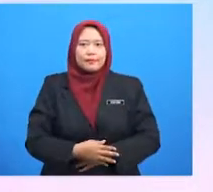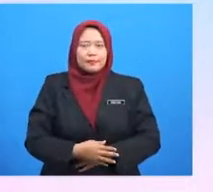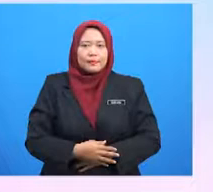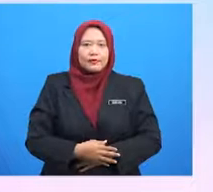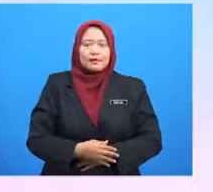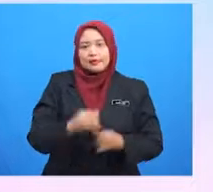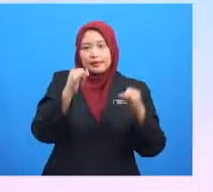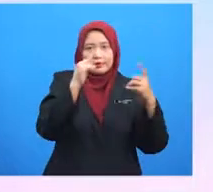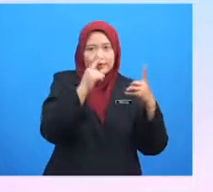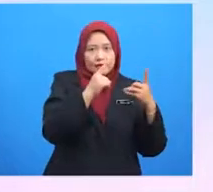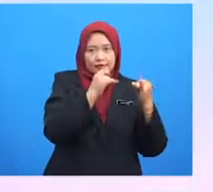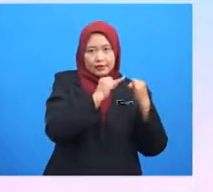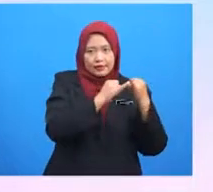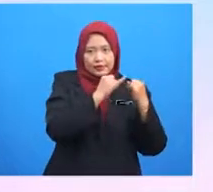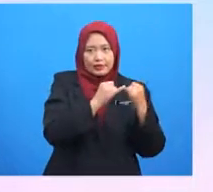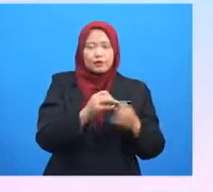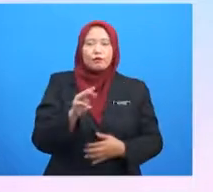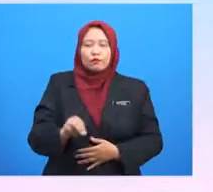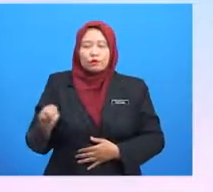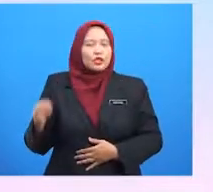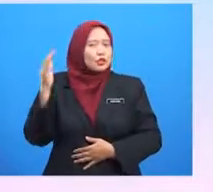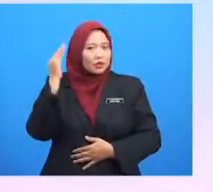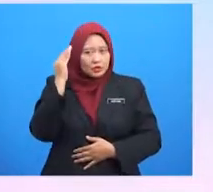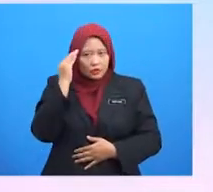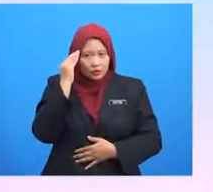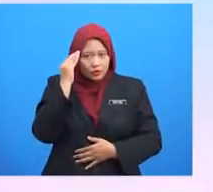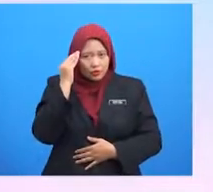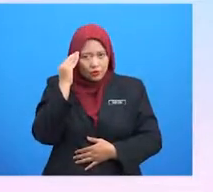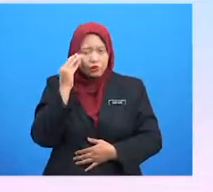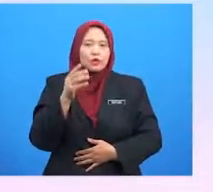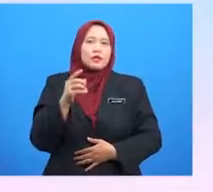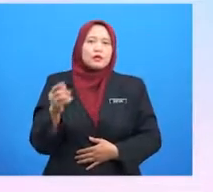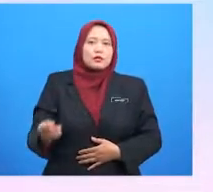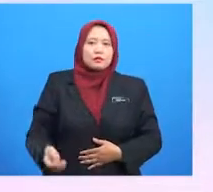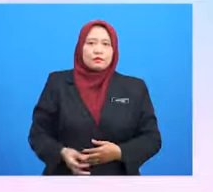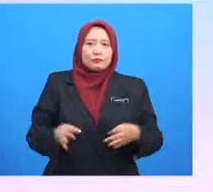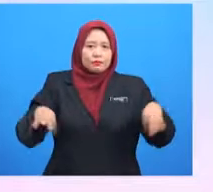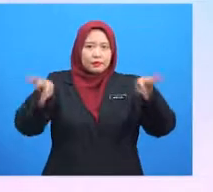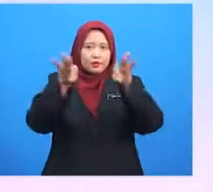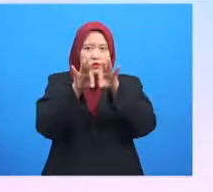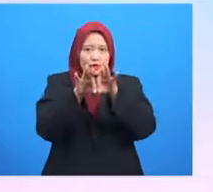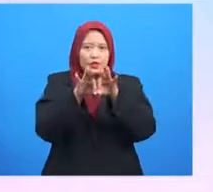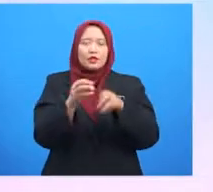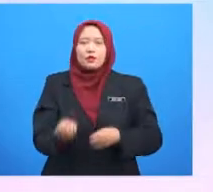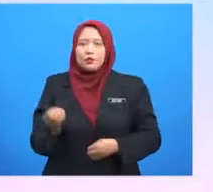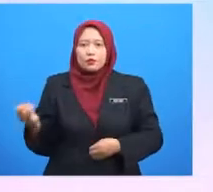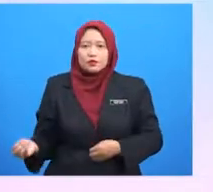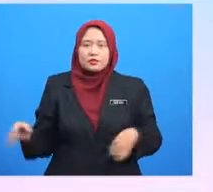Dan yang terakhir, cikgu nak murid tahu kepentingan objek menyerap air.